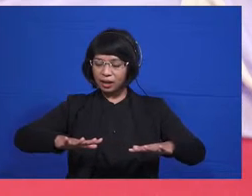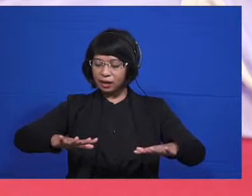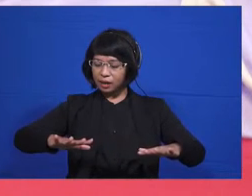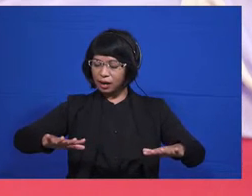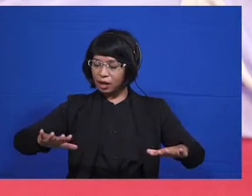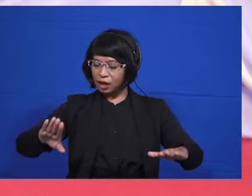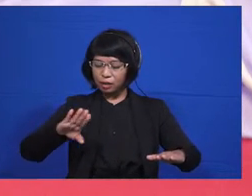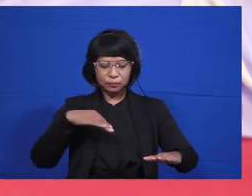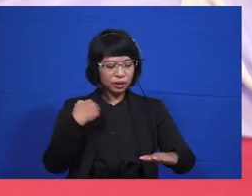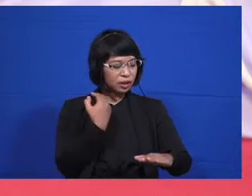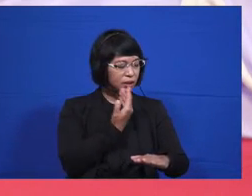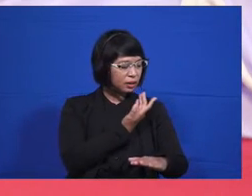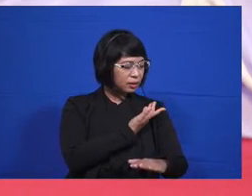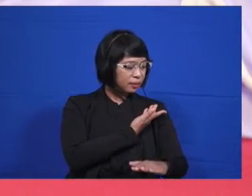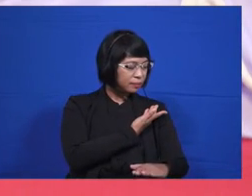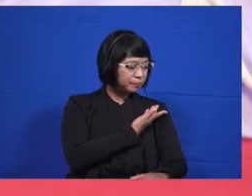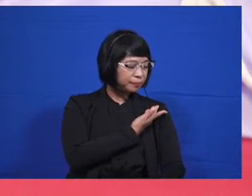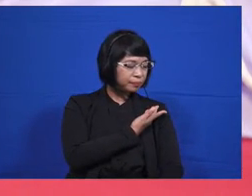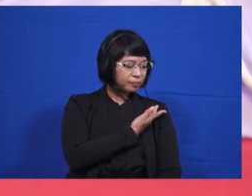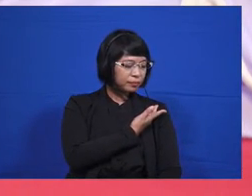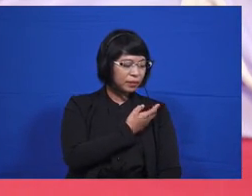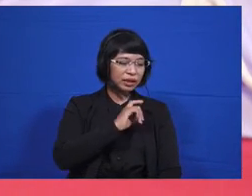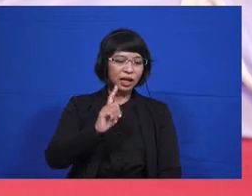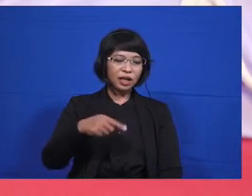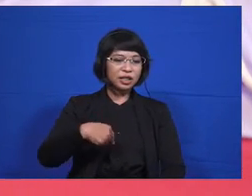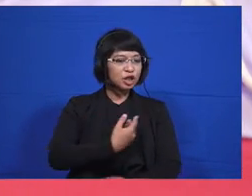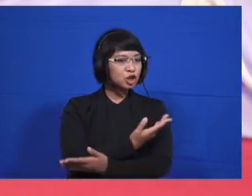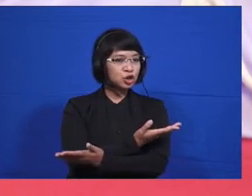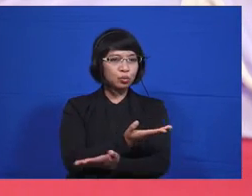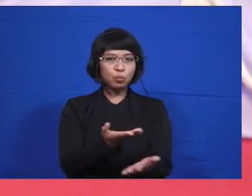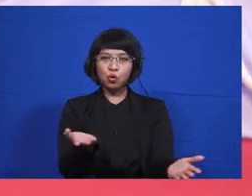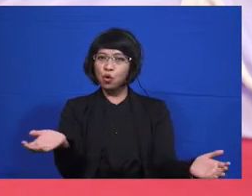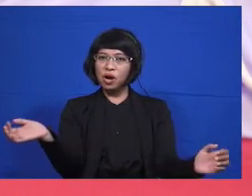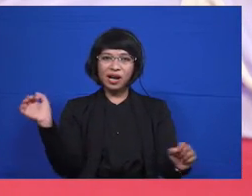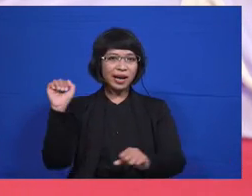selamatkanlah kami dari segala